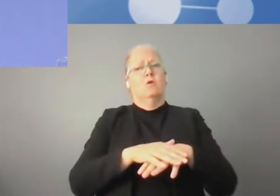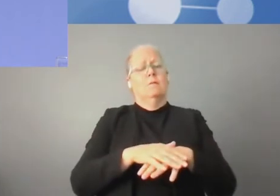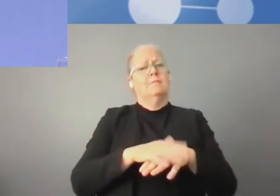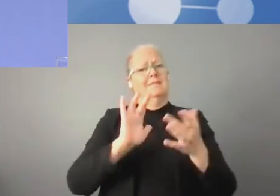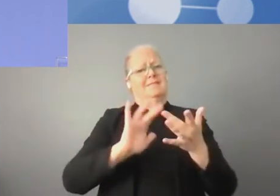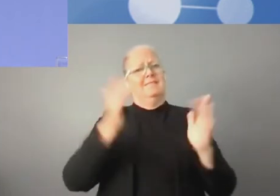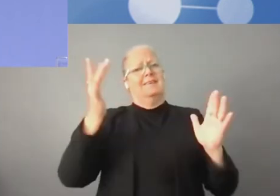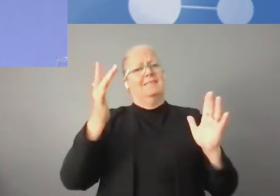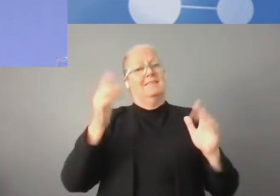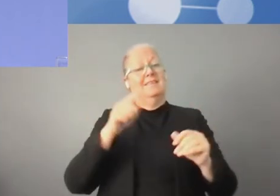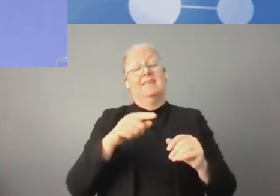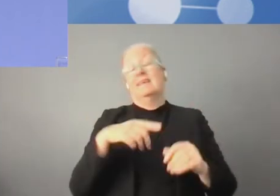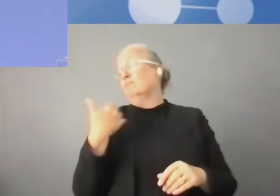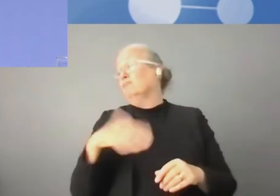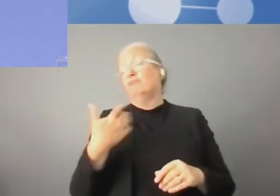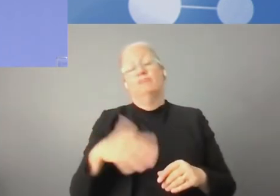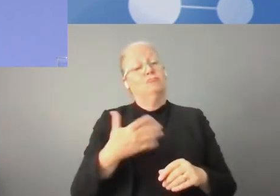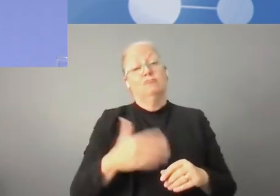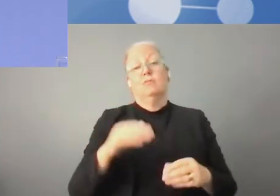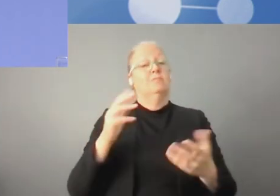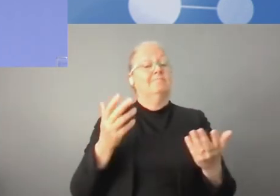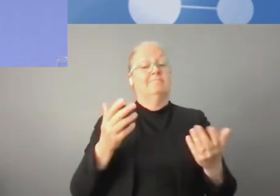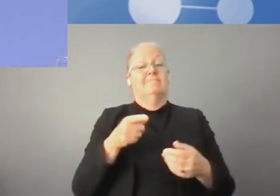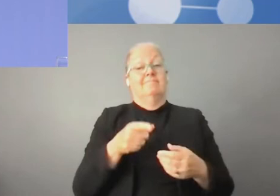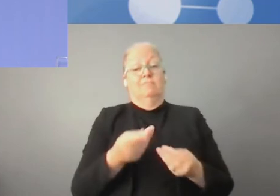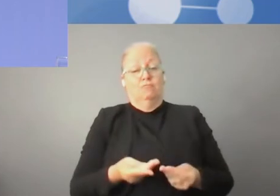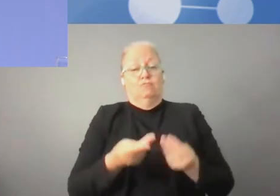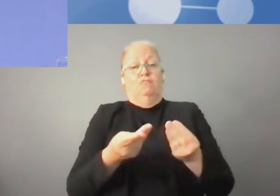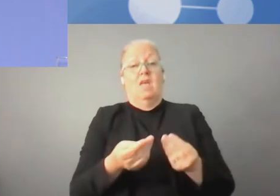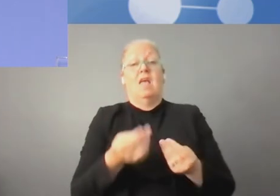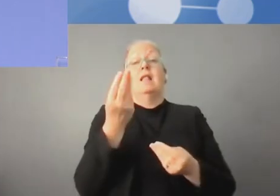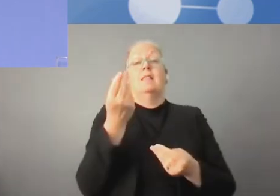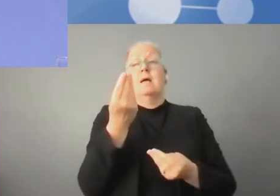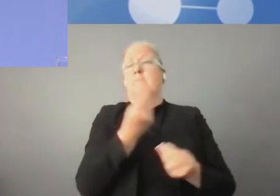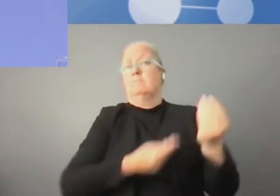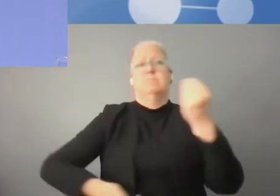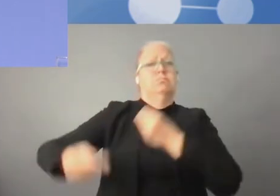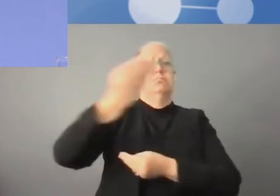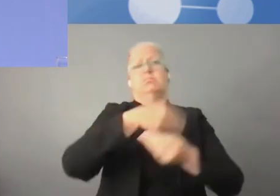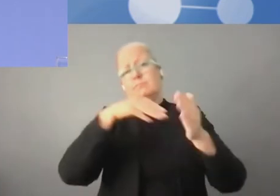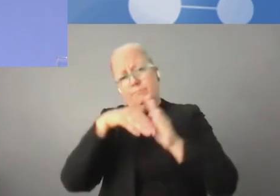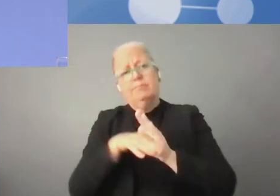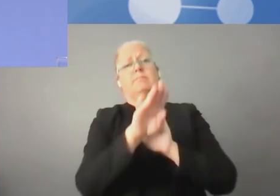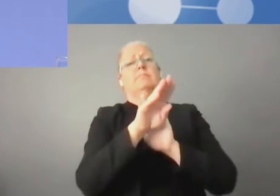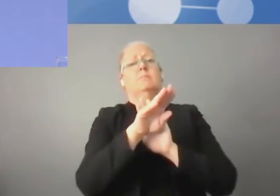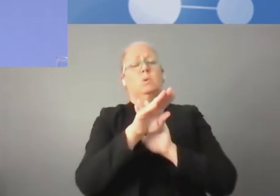的促进发展的一个平台。所以我觉得网络是